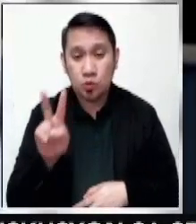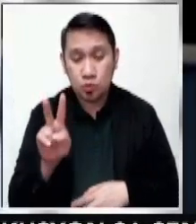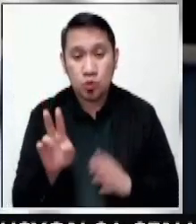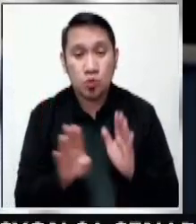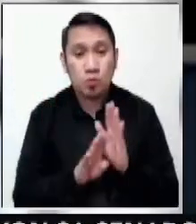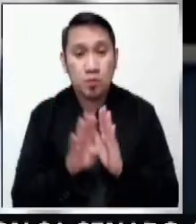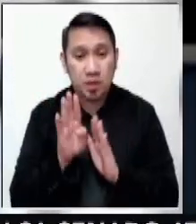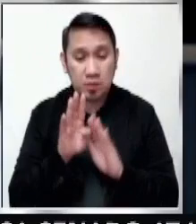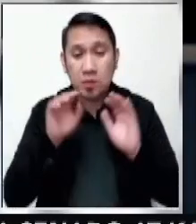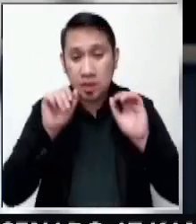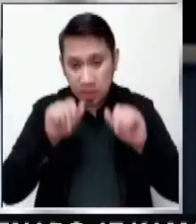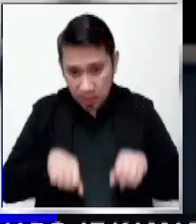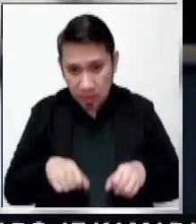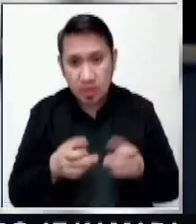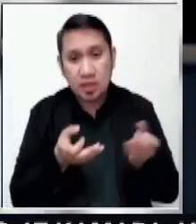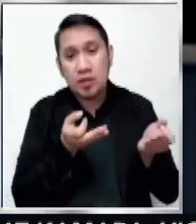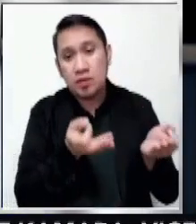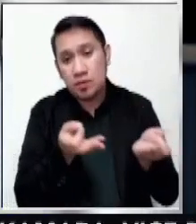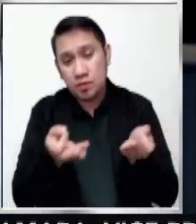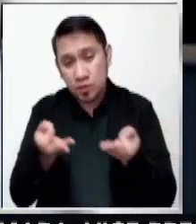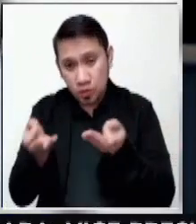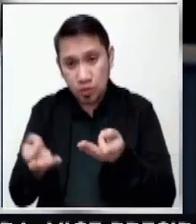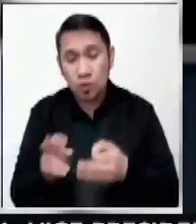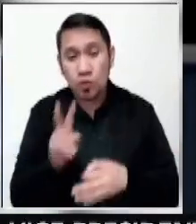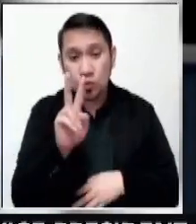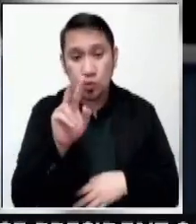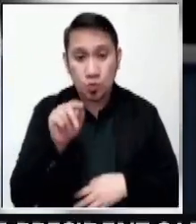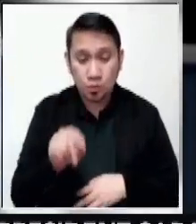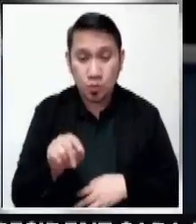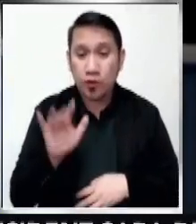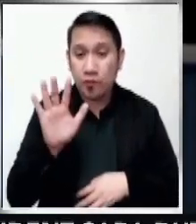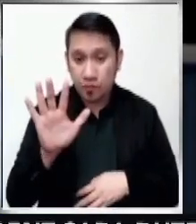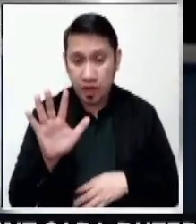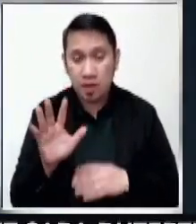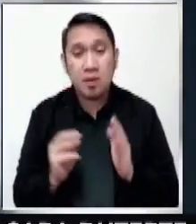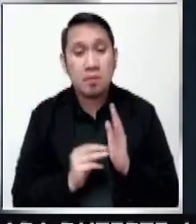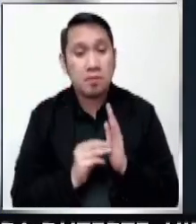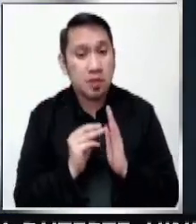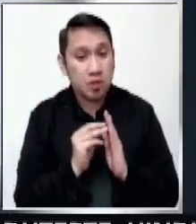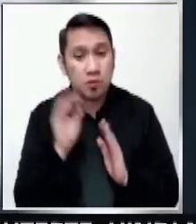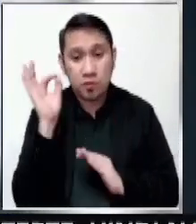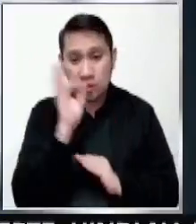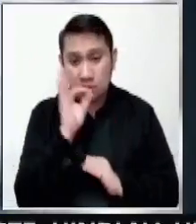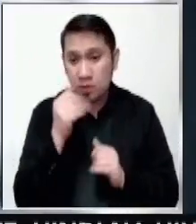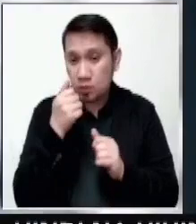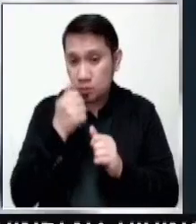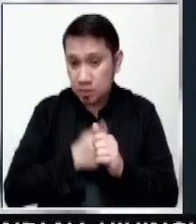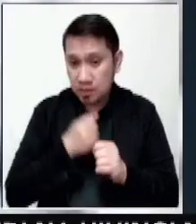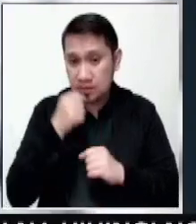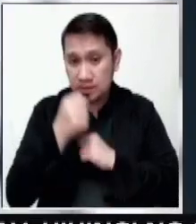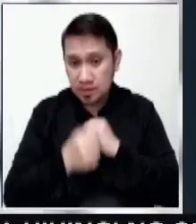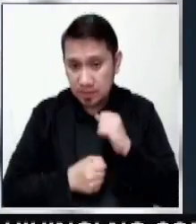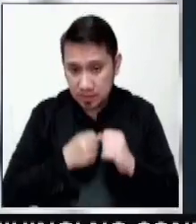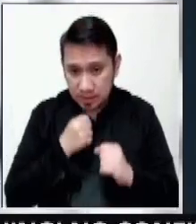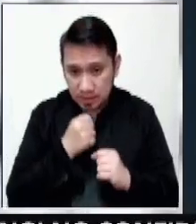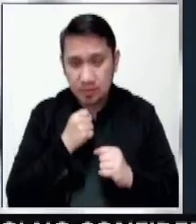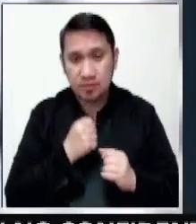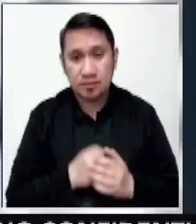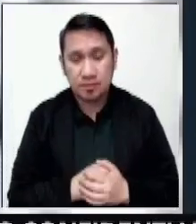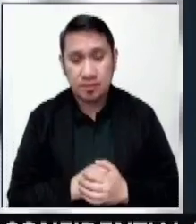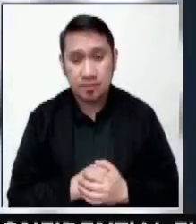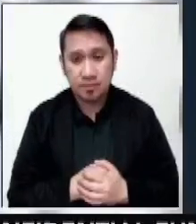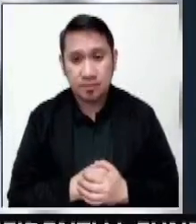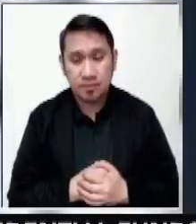magpakain sa aabot sa 2.5 na milyong pilipino kada taon Marami kasi Iyung Sabi nga natin takaw